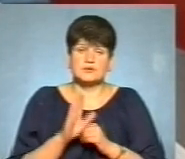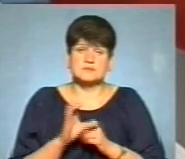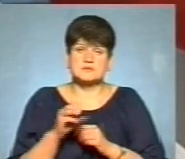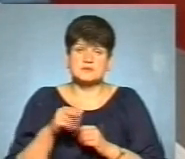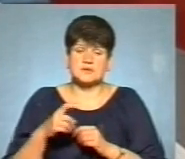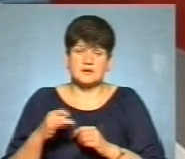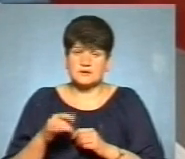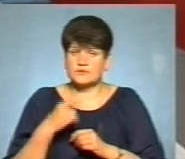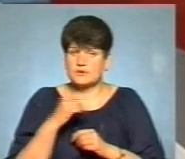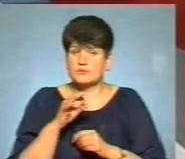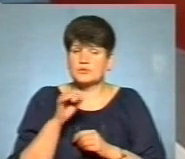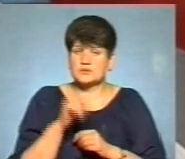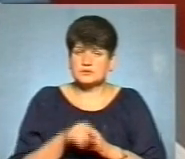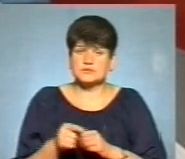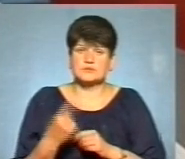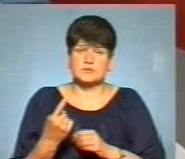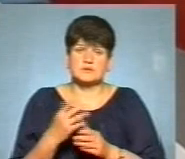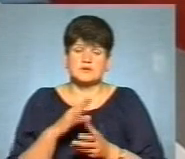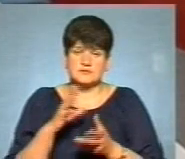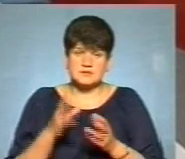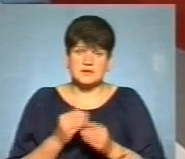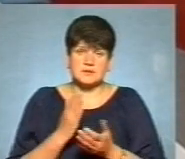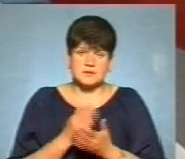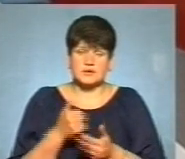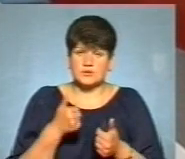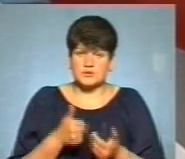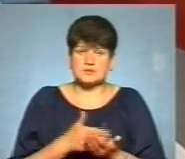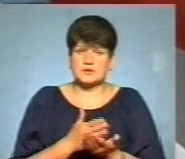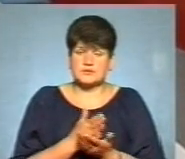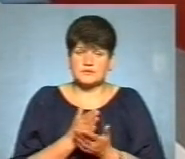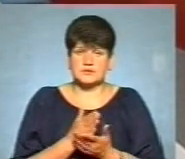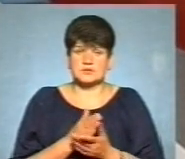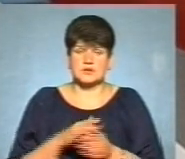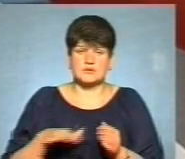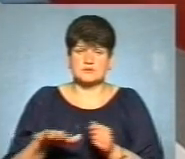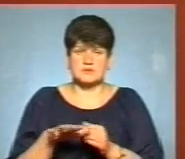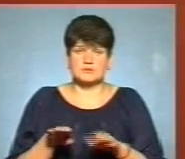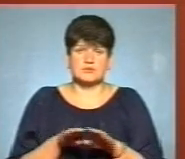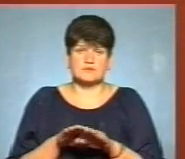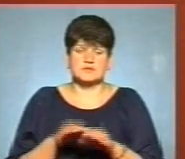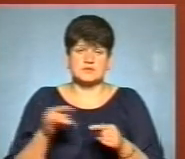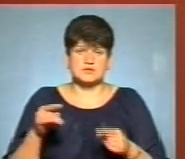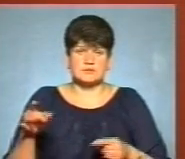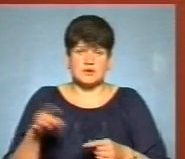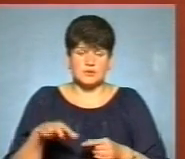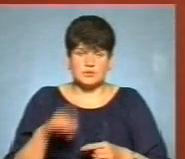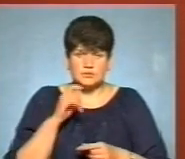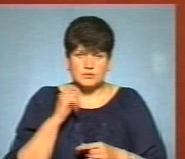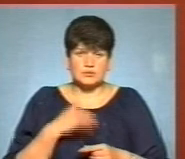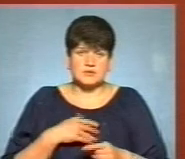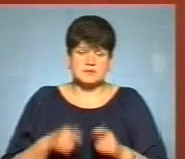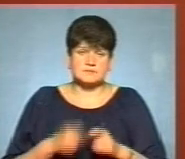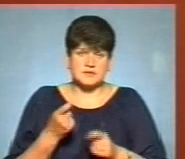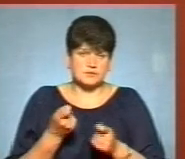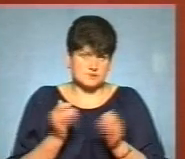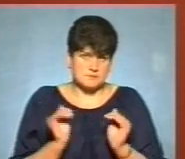про те, що Тернопільщина має хороше географічне розташування порівняно навіть з іншими регіонами України, і в нас збитки